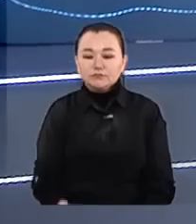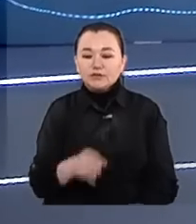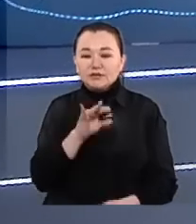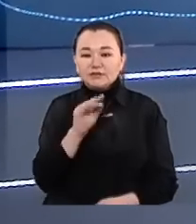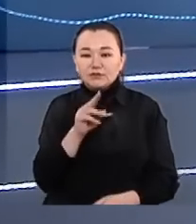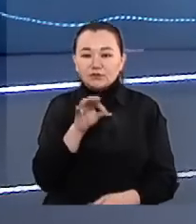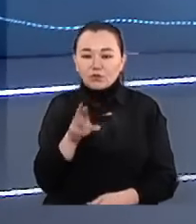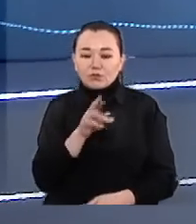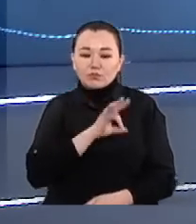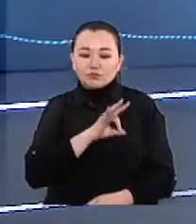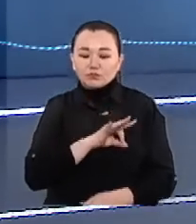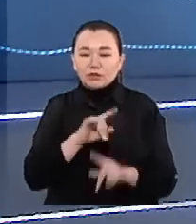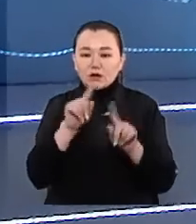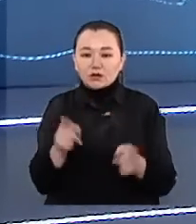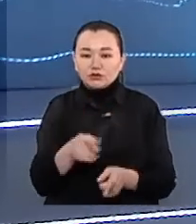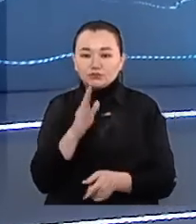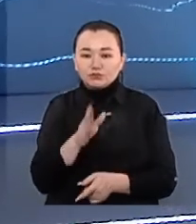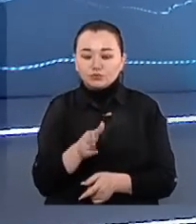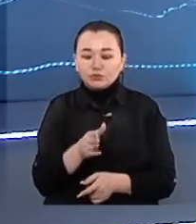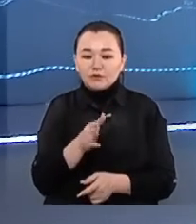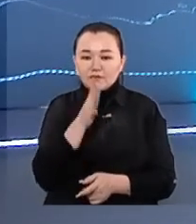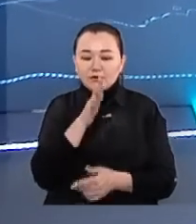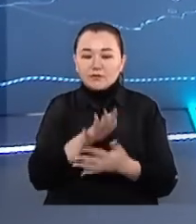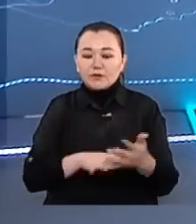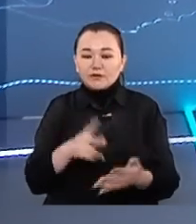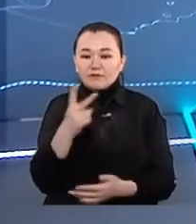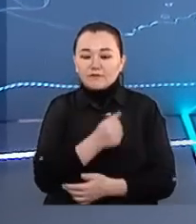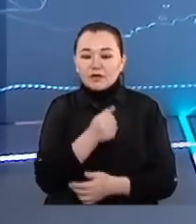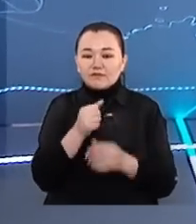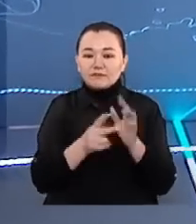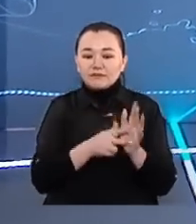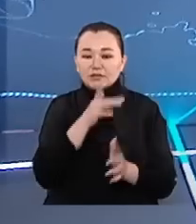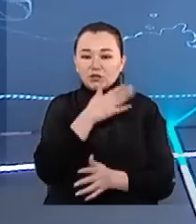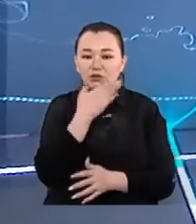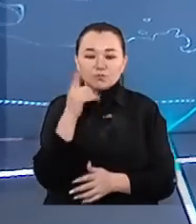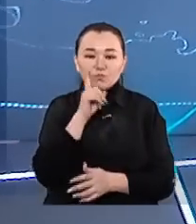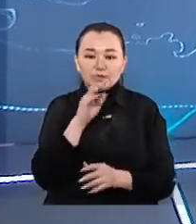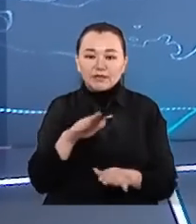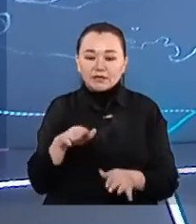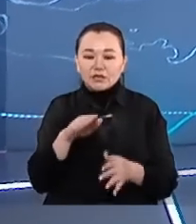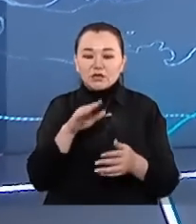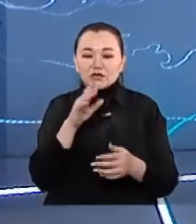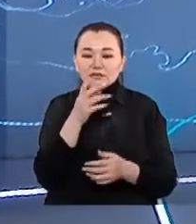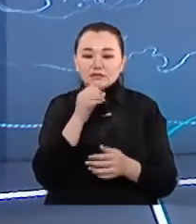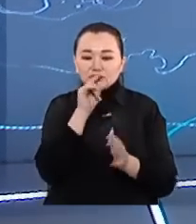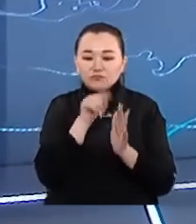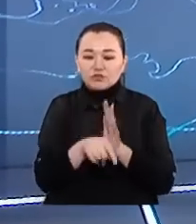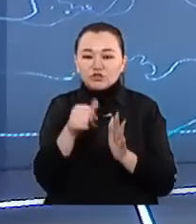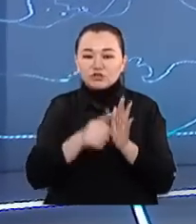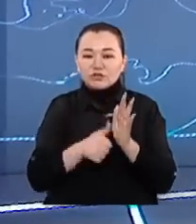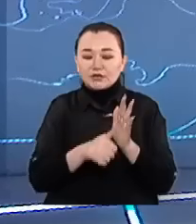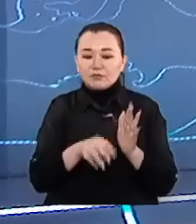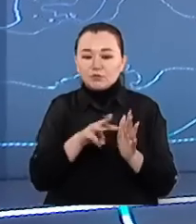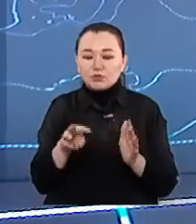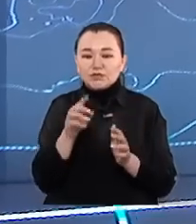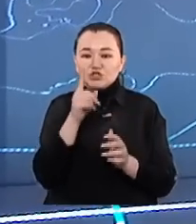TikTok'ta koldanı uaktı şektevili bolat. Aldağı break aptada 18 jasqa tolmağan jasöspürümder jelige kününe 60 minutka, yağnı tura